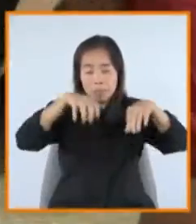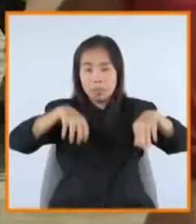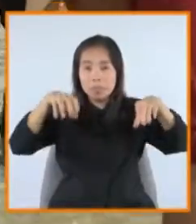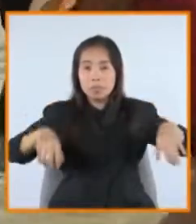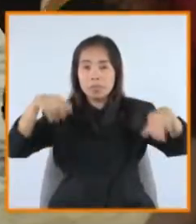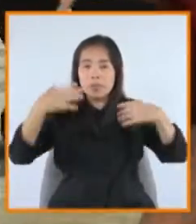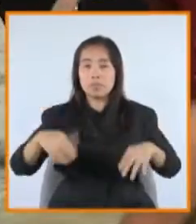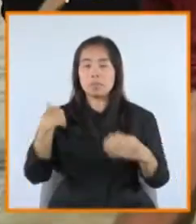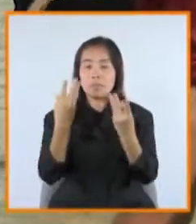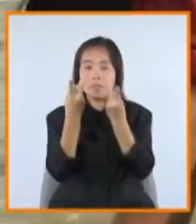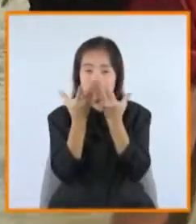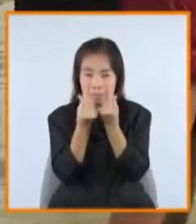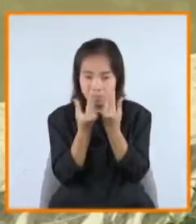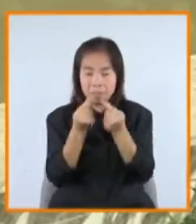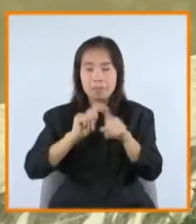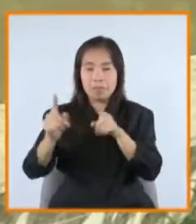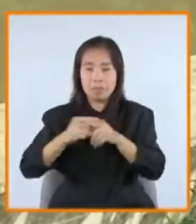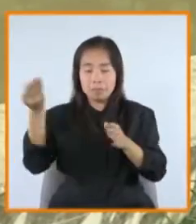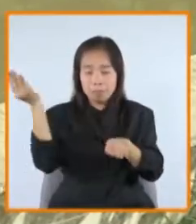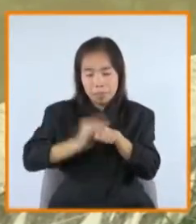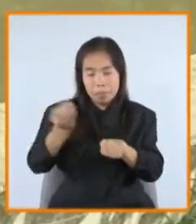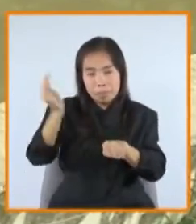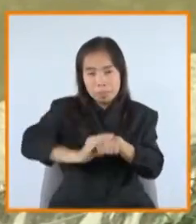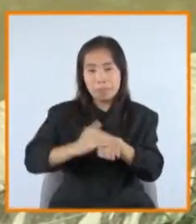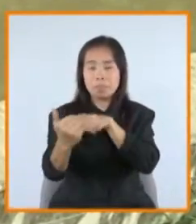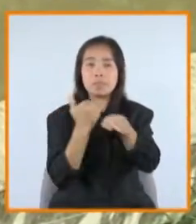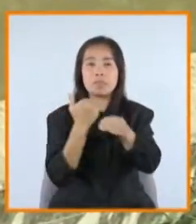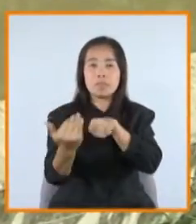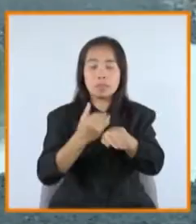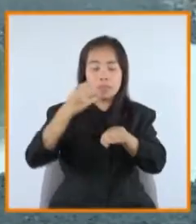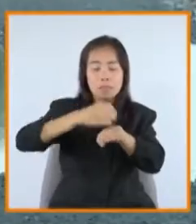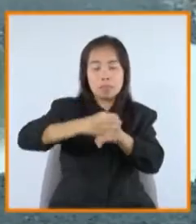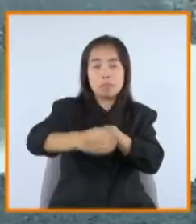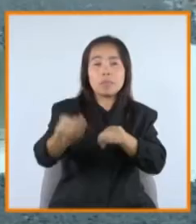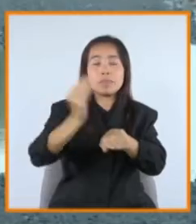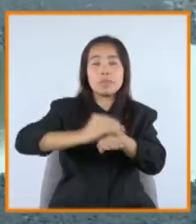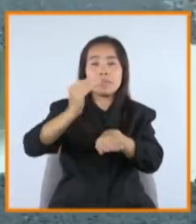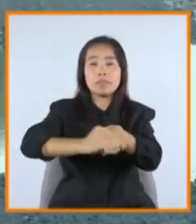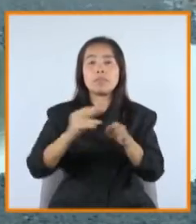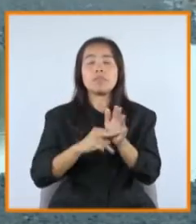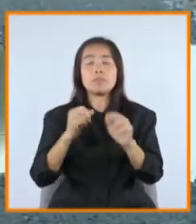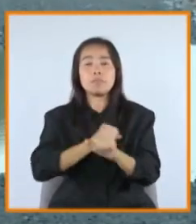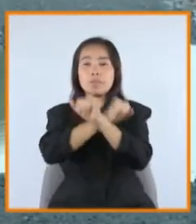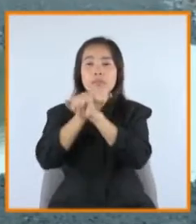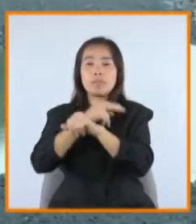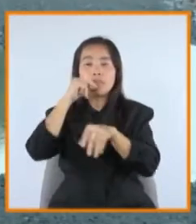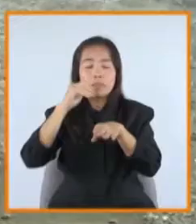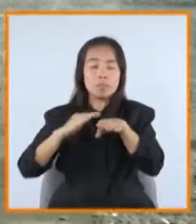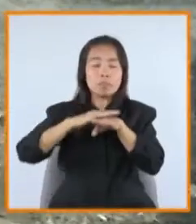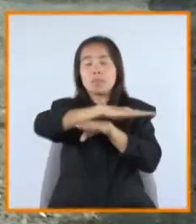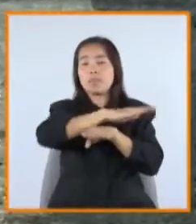มถึงนำดินกรวดมาเติมพื้นถนนเพื่อให้สามารถสัญจรได้และเป็นการป้องกันน้ำล้นข้ามไปยังบ้านเรือนชาวบ้านในเวล